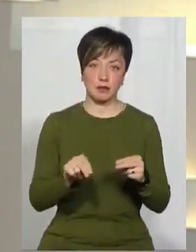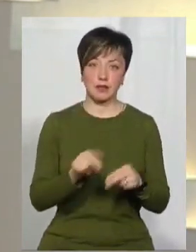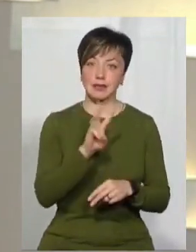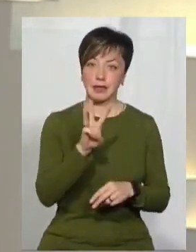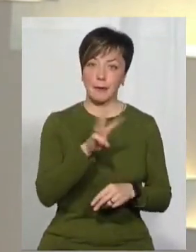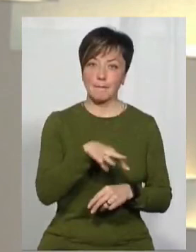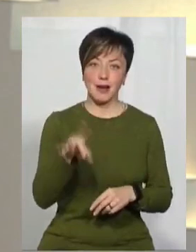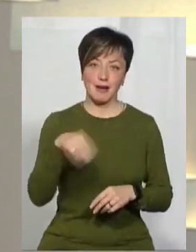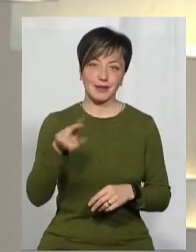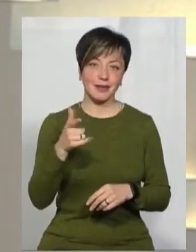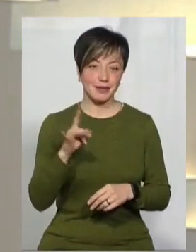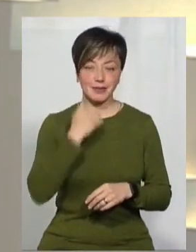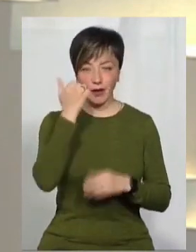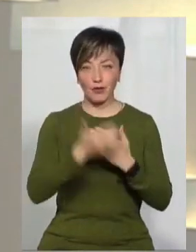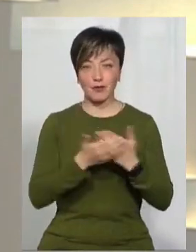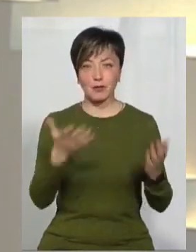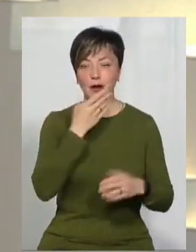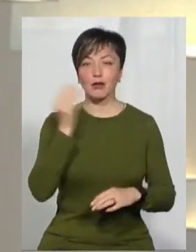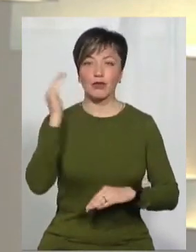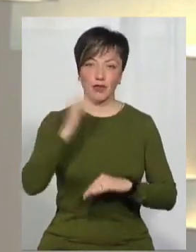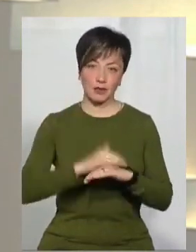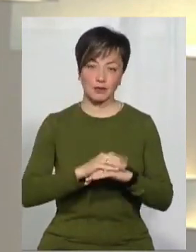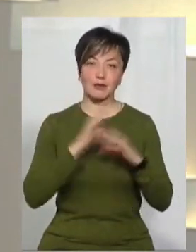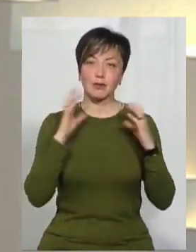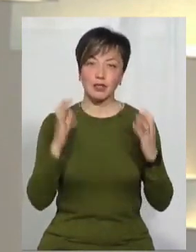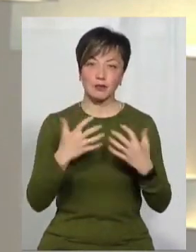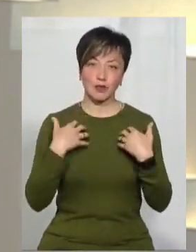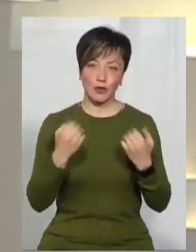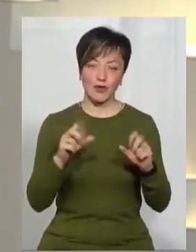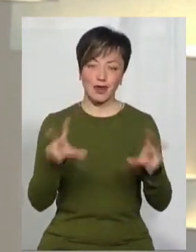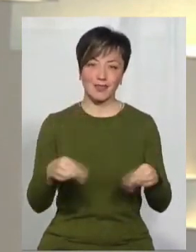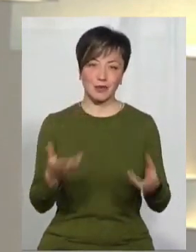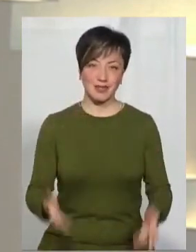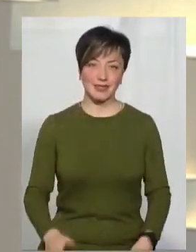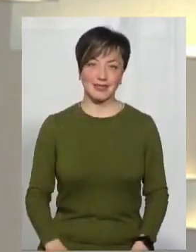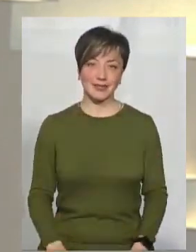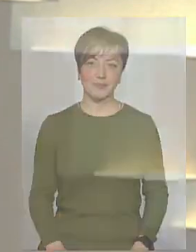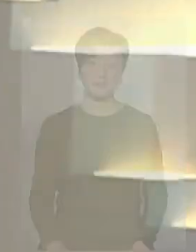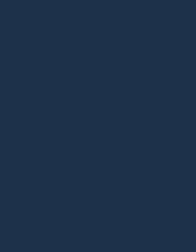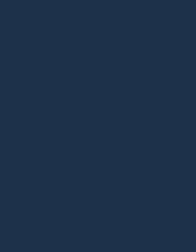3 мільярди гривень. Дякую всім, гарного вечора, бережімо здоров'я і нехай щастить.